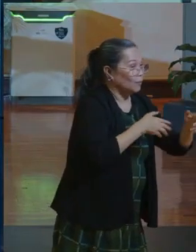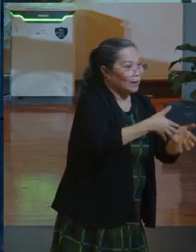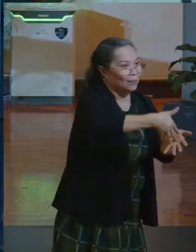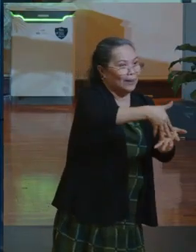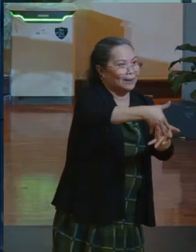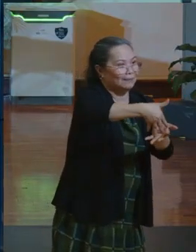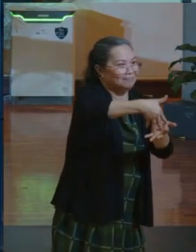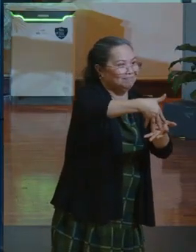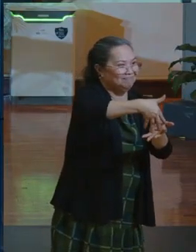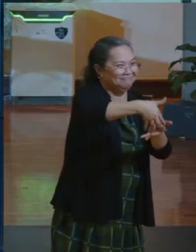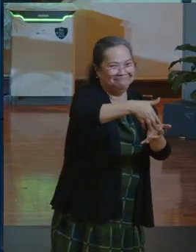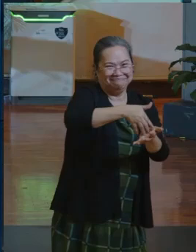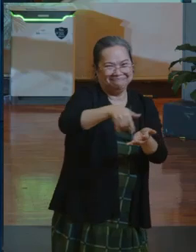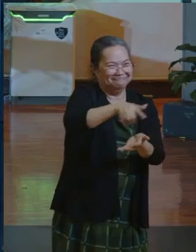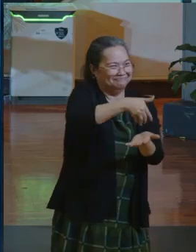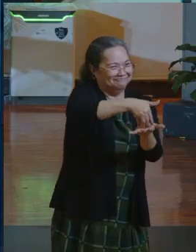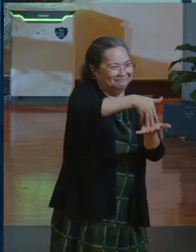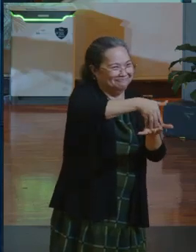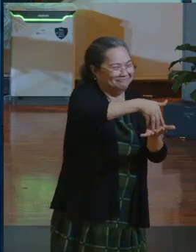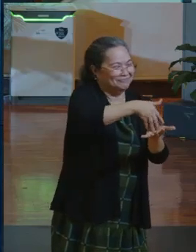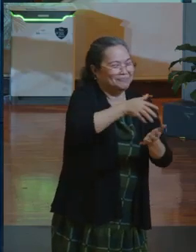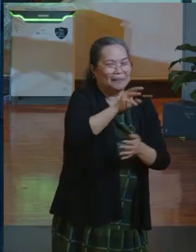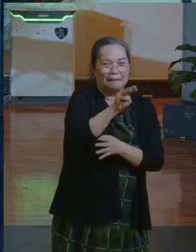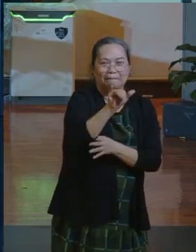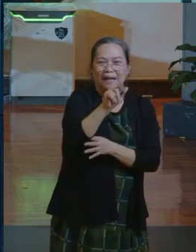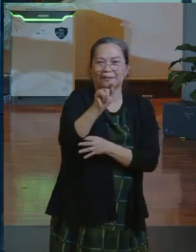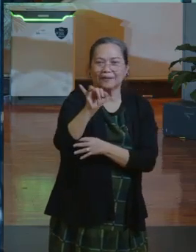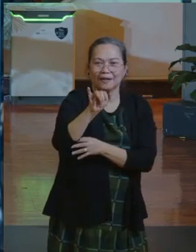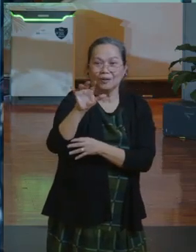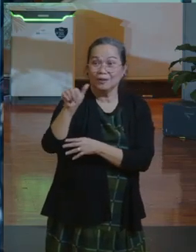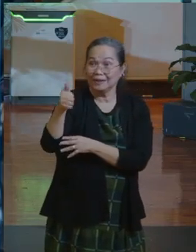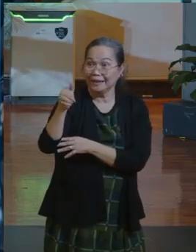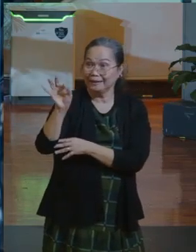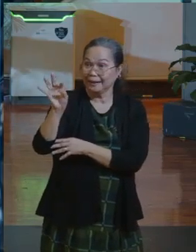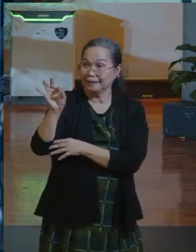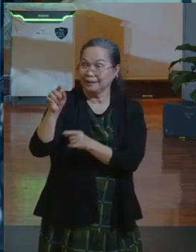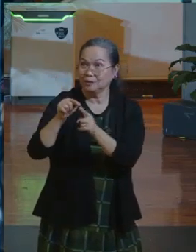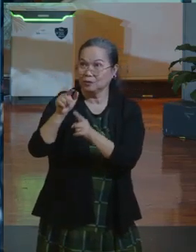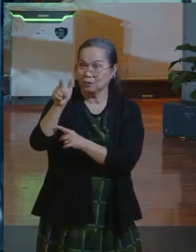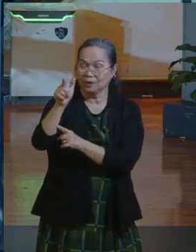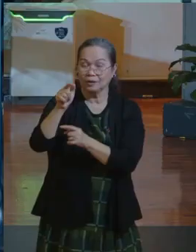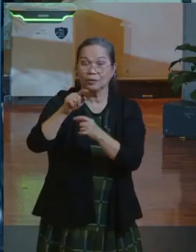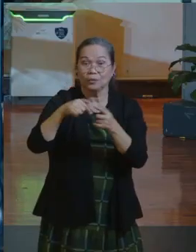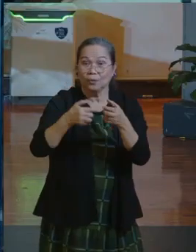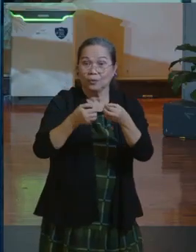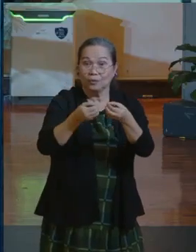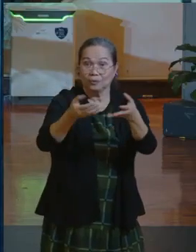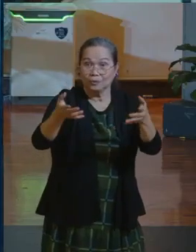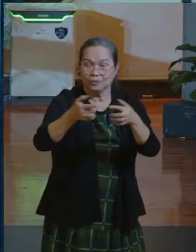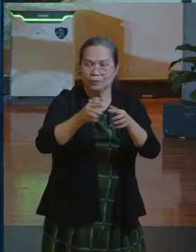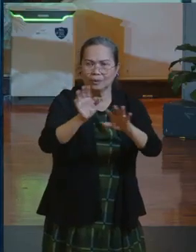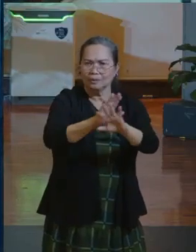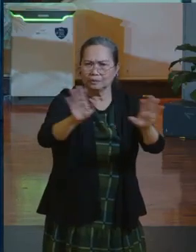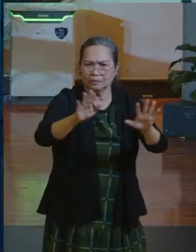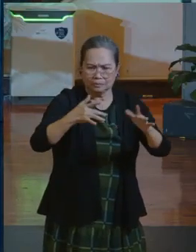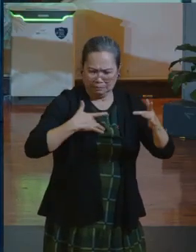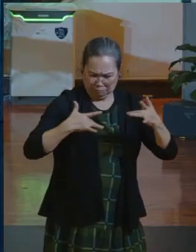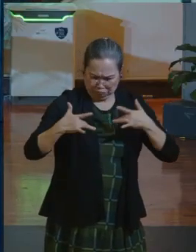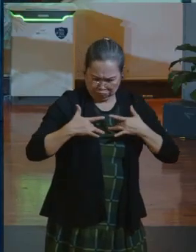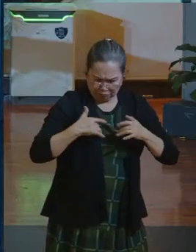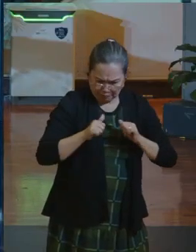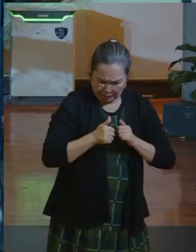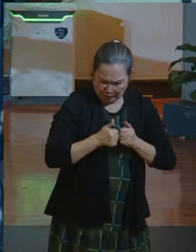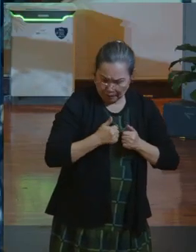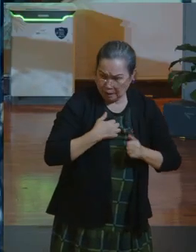tao lang. Sabi niya sa Matthew 10:19-20, when they deliver you a word, do not be anxious how you are